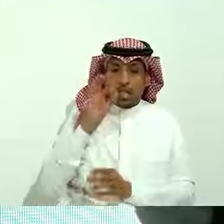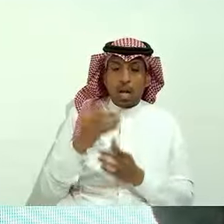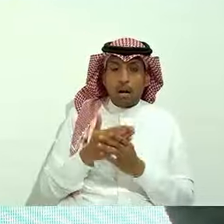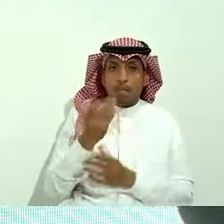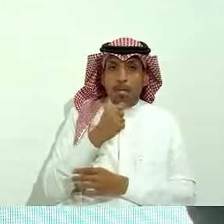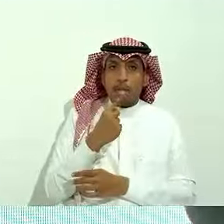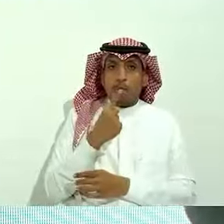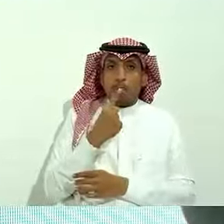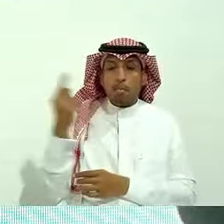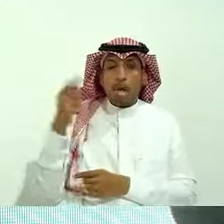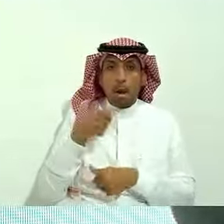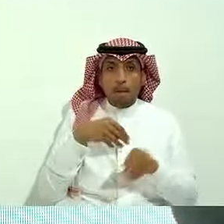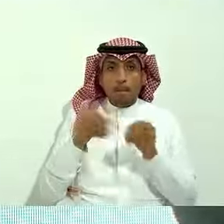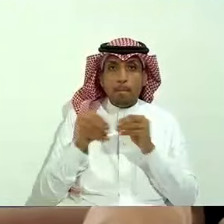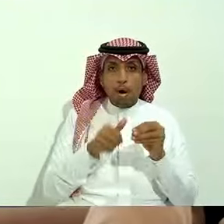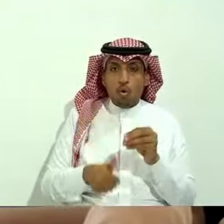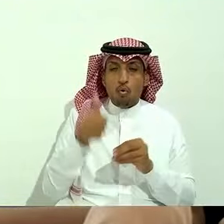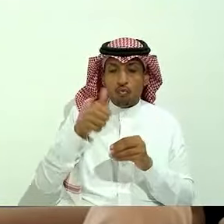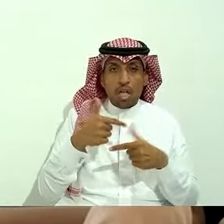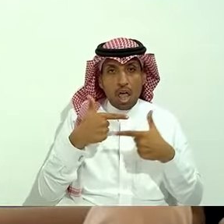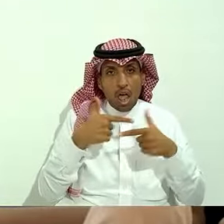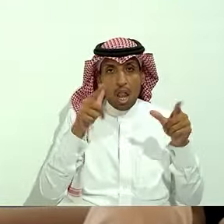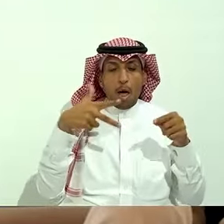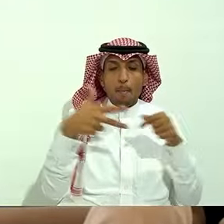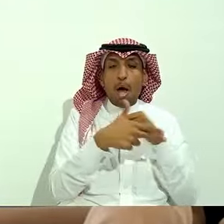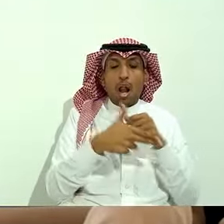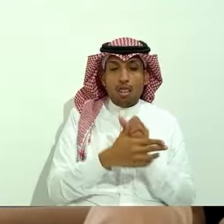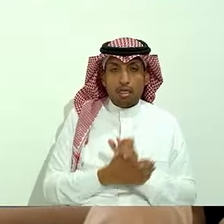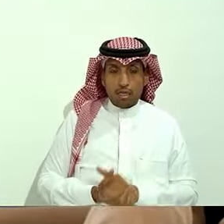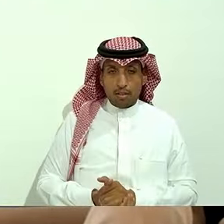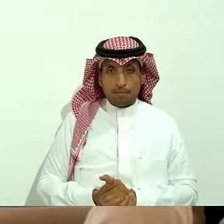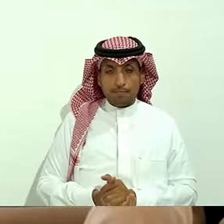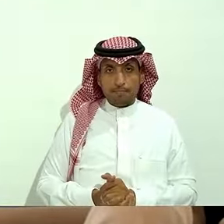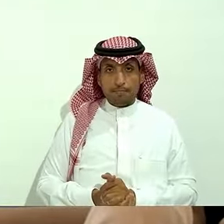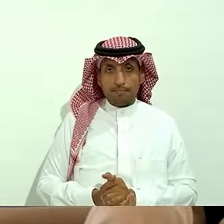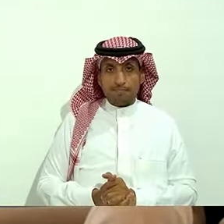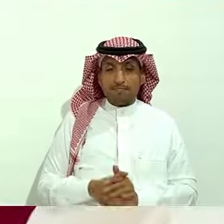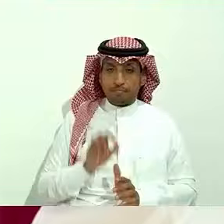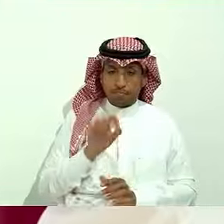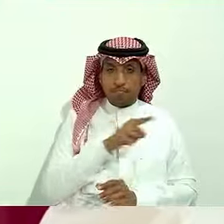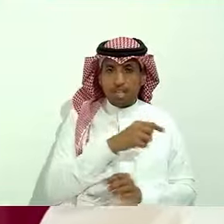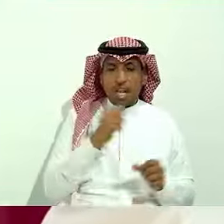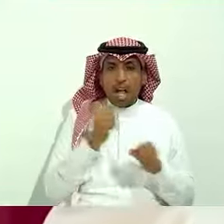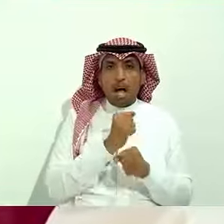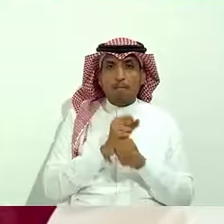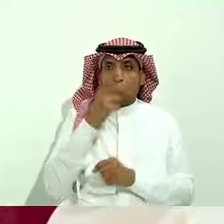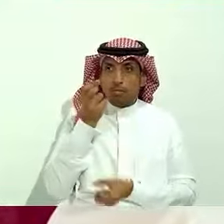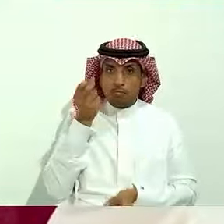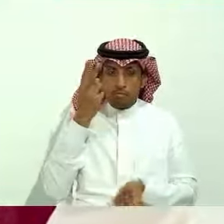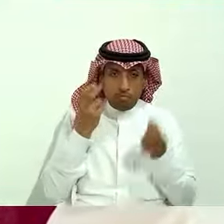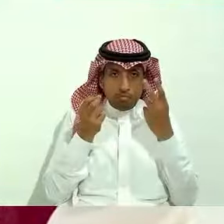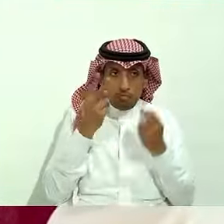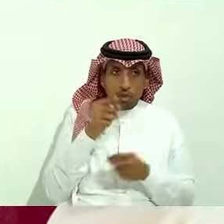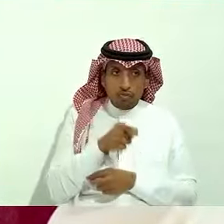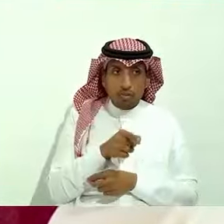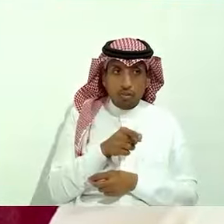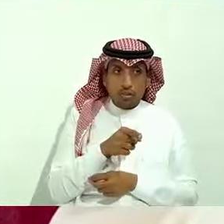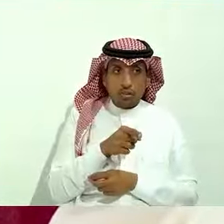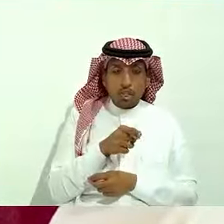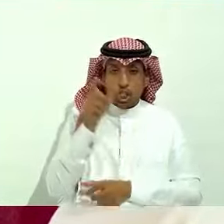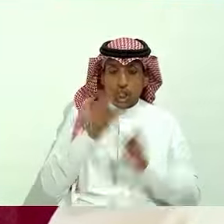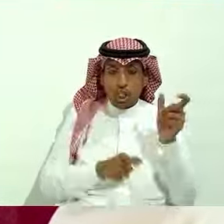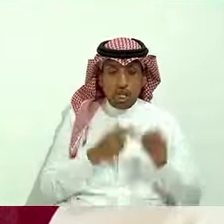براند وتم عرضها في المعرض. أعتقد هي زي ما قلنا قبل شوي هي بس مجرد وجهة نظر وكون